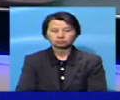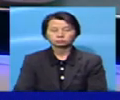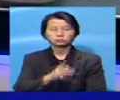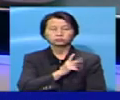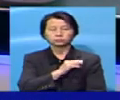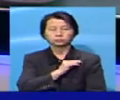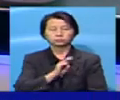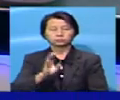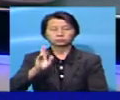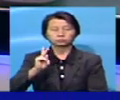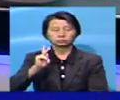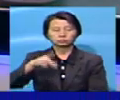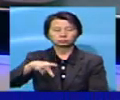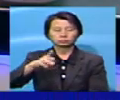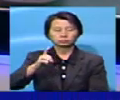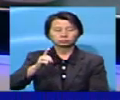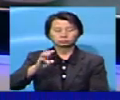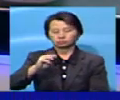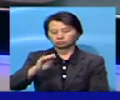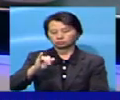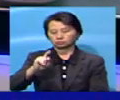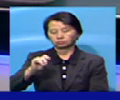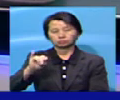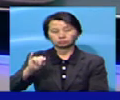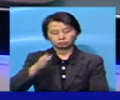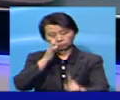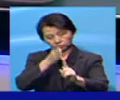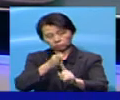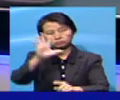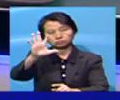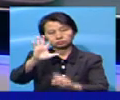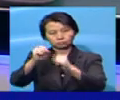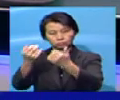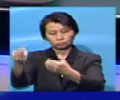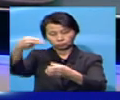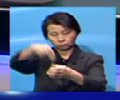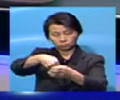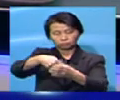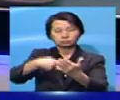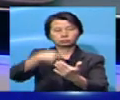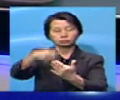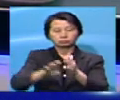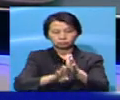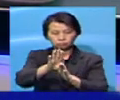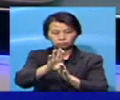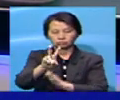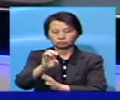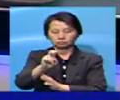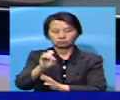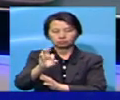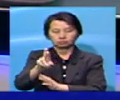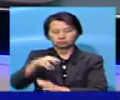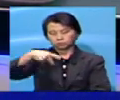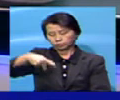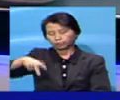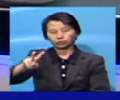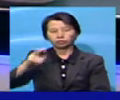Kementerian perdagangan antarabangsa dan industri Miti menyasarkan lima lagi penyertaan Syarikat induk di bawah program pembangunan vendor ppv